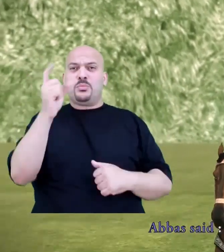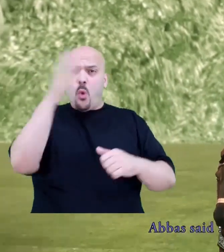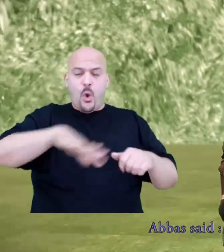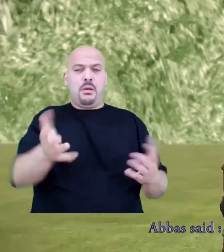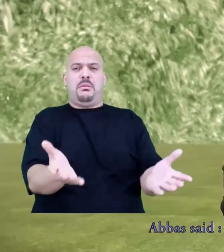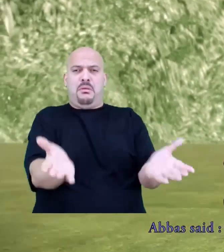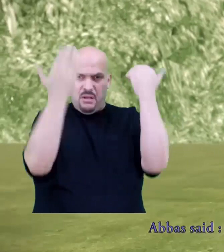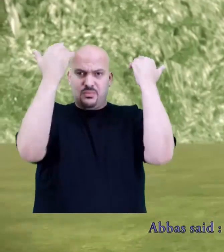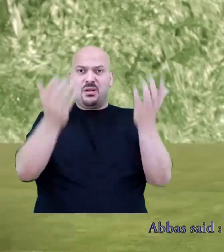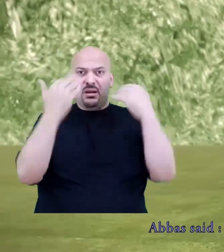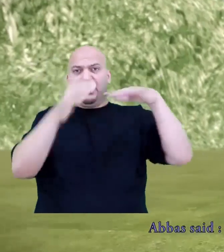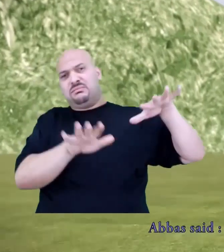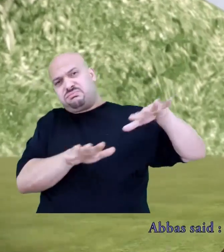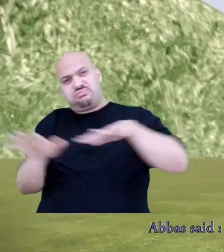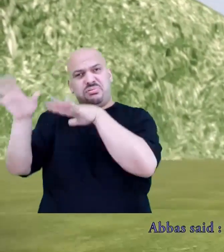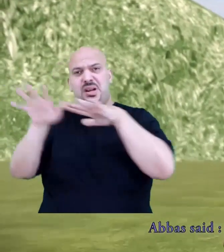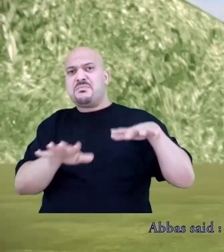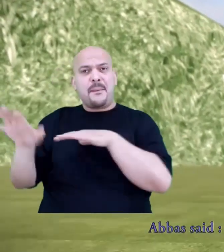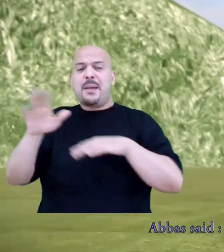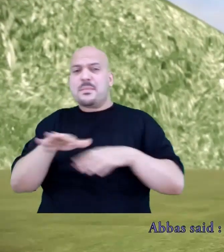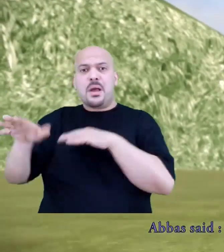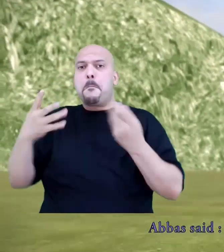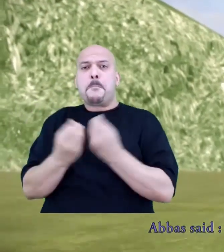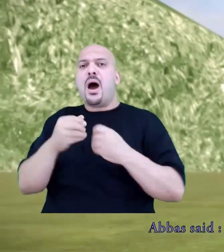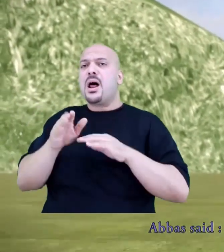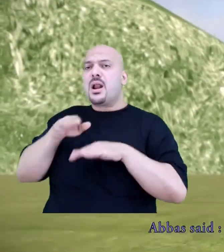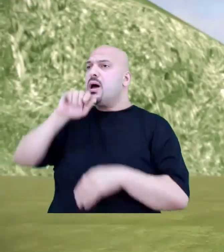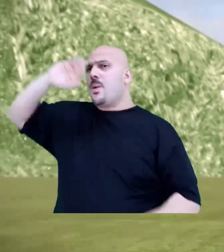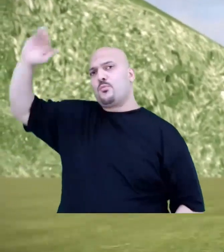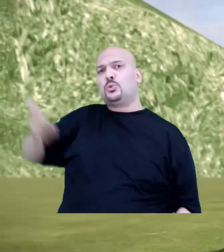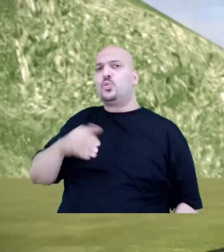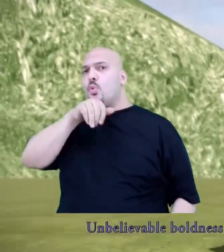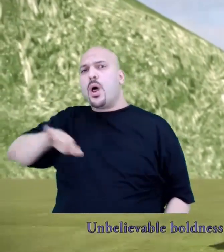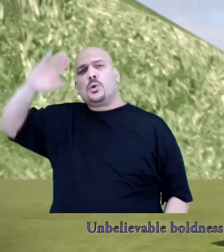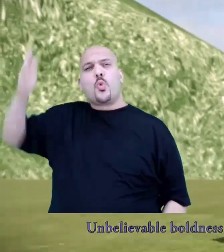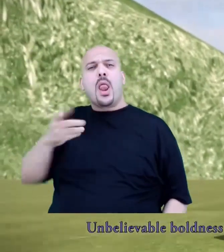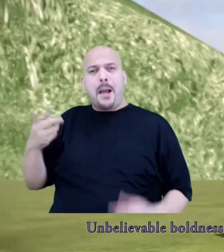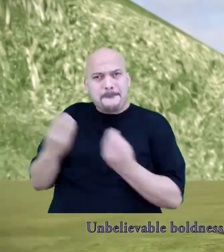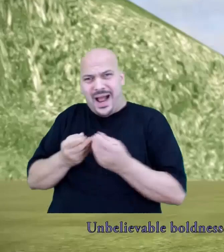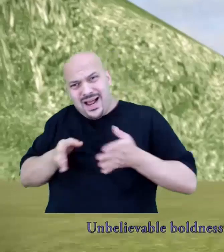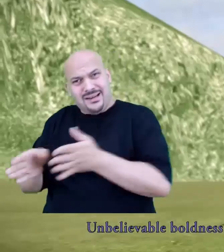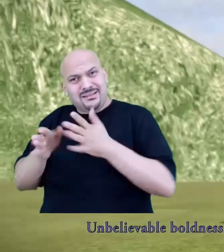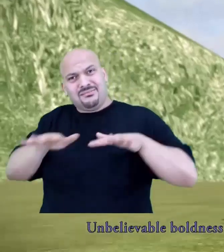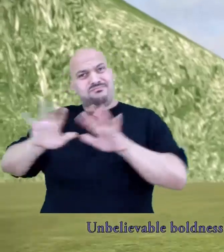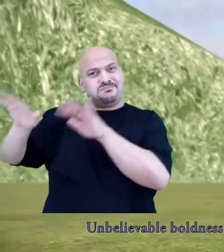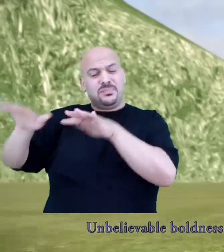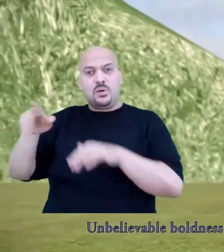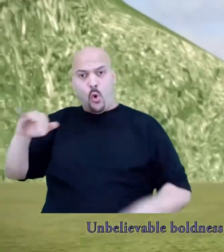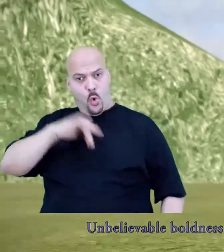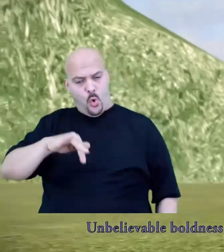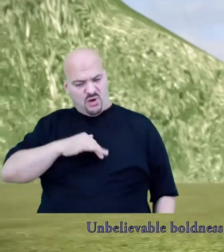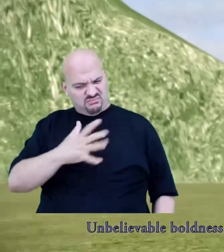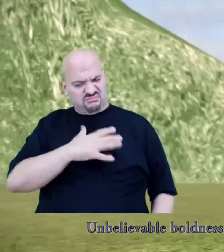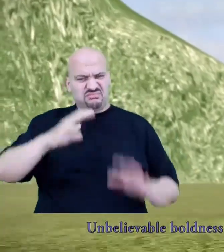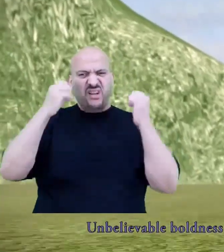معشر المسلمين، هلموا إلى رسول الله. جرأة وشجاعة